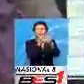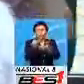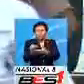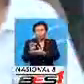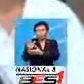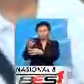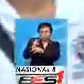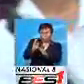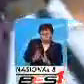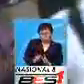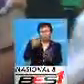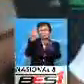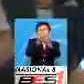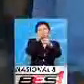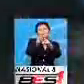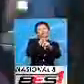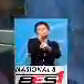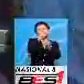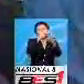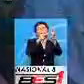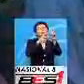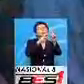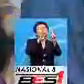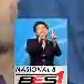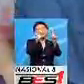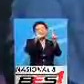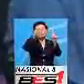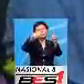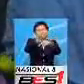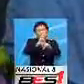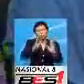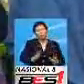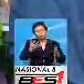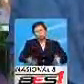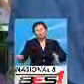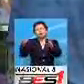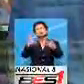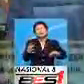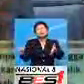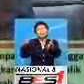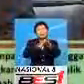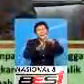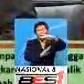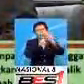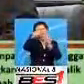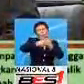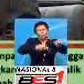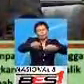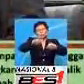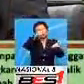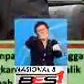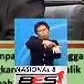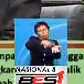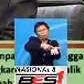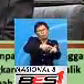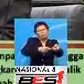peminjam setakat Februari lalu lebih 104 8000 peminjam telah berdaftar di bawah program pengurusan hutang yang